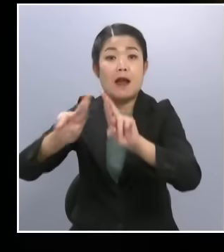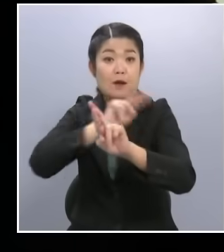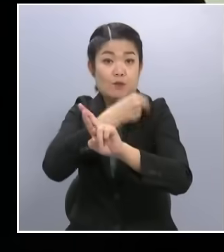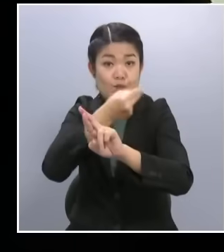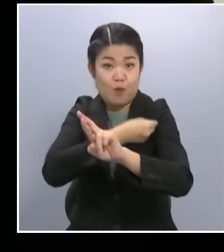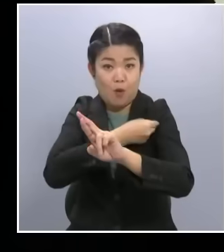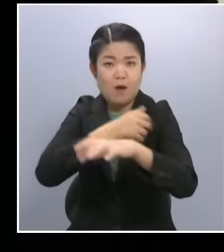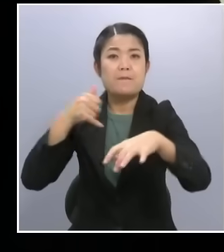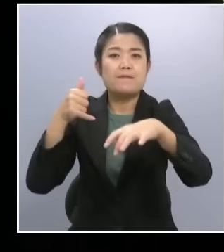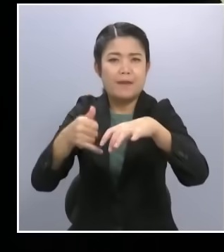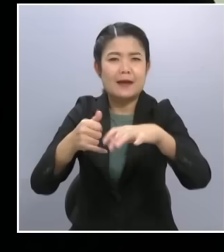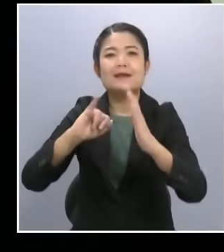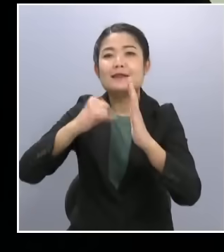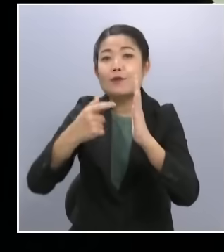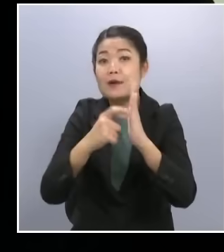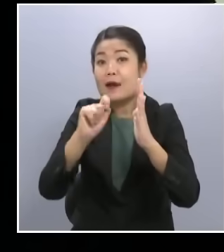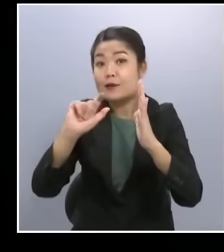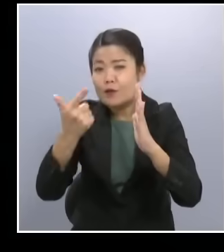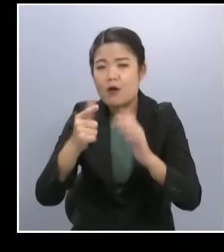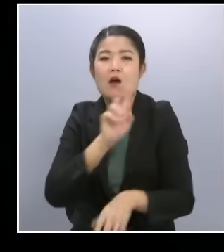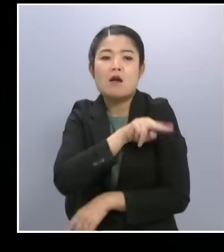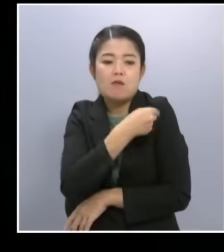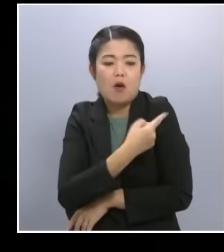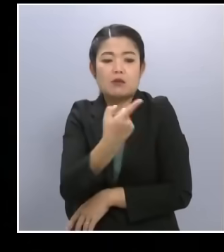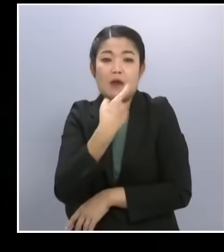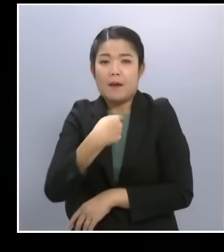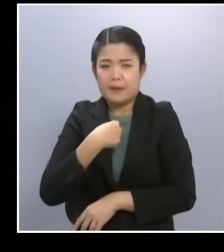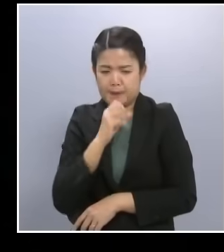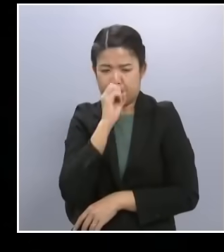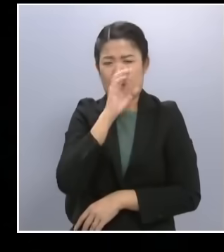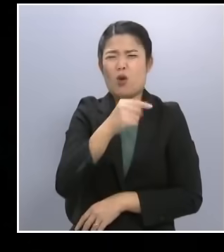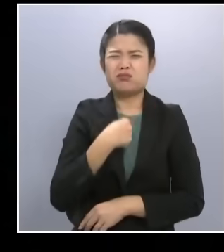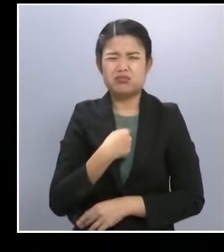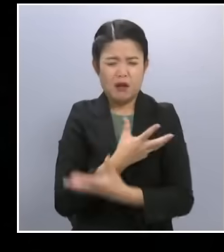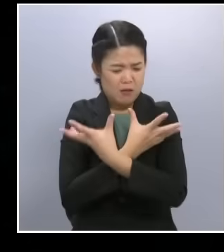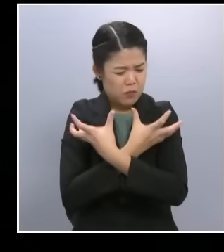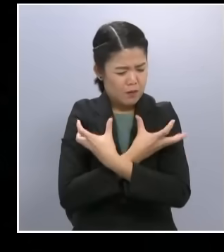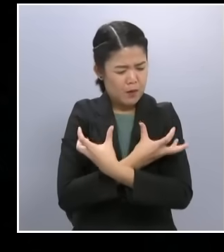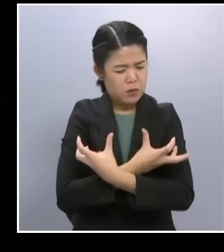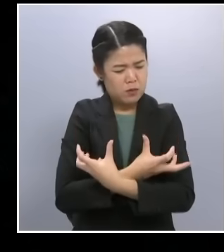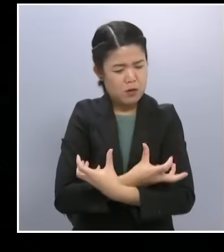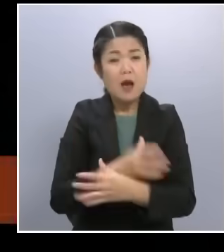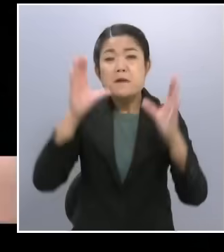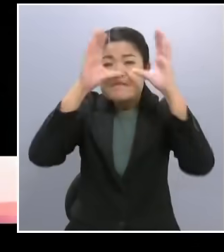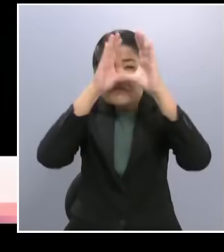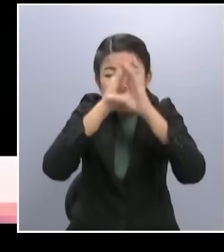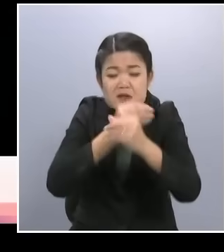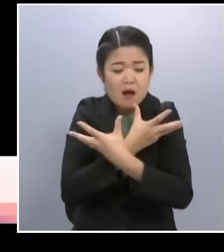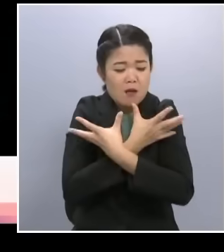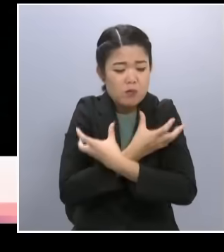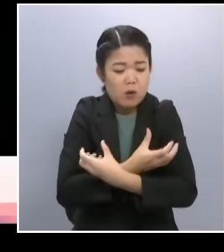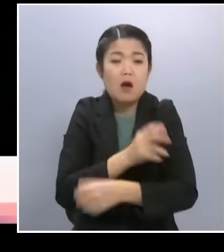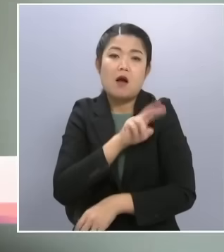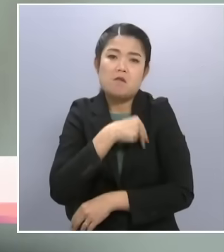อ่างทองเพราะไปถึงคุณหมอถามอาการเธอก็บอกว่าจะมีอาการปวดเมื่อยตามตัวเวลากลางคืนซึ่งคุณหมอ